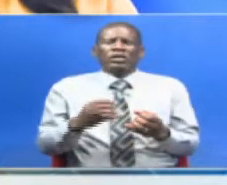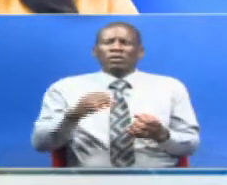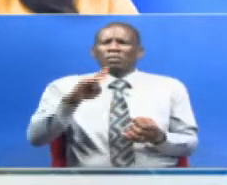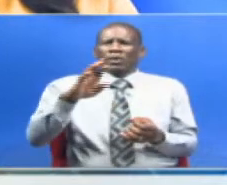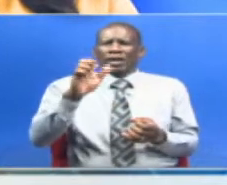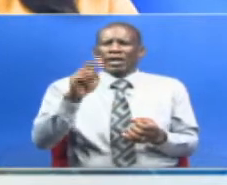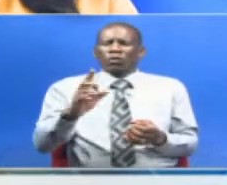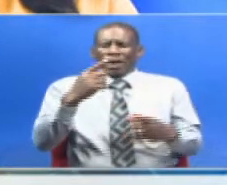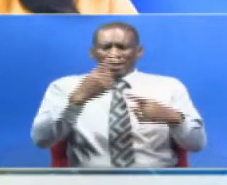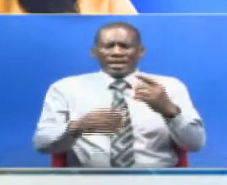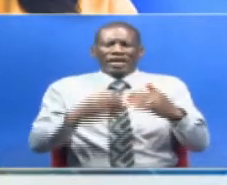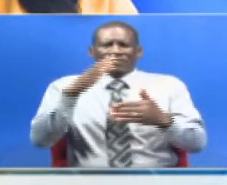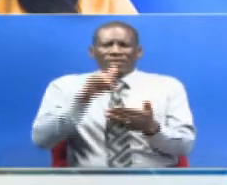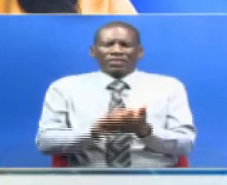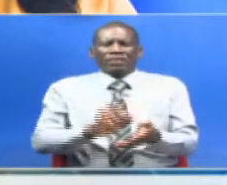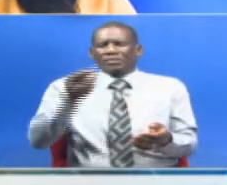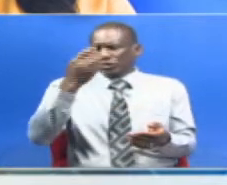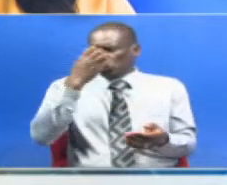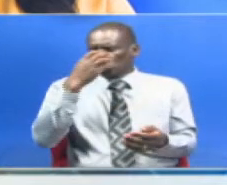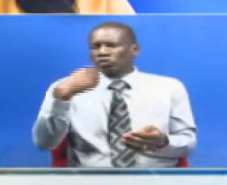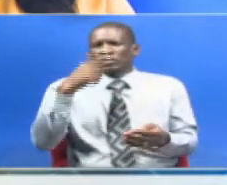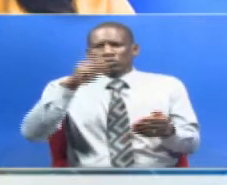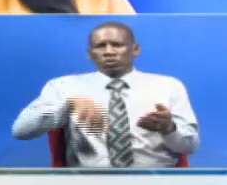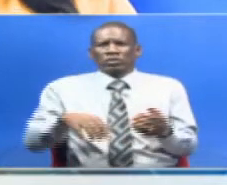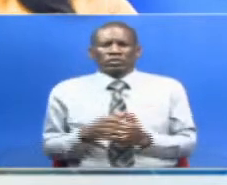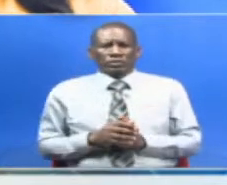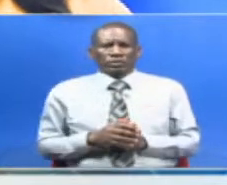William Ruto anasemaje?